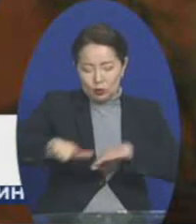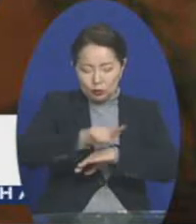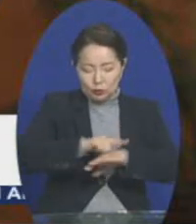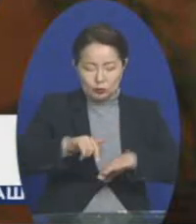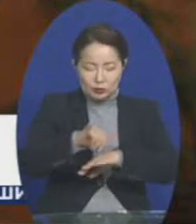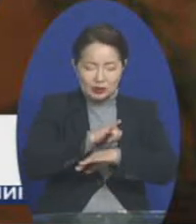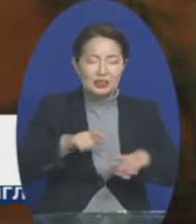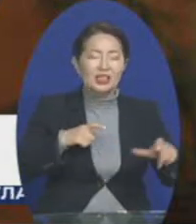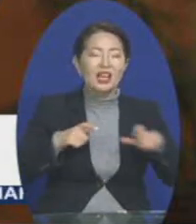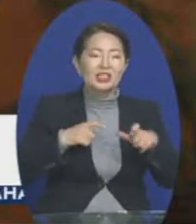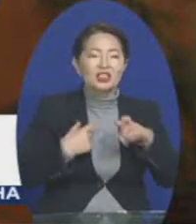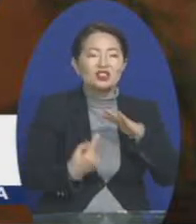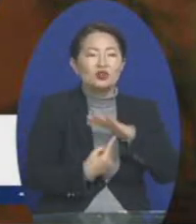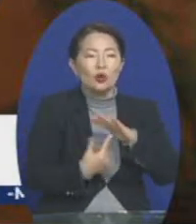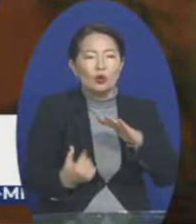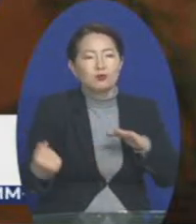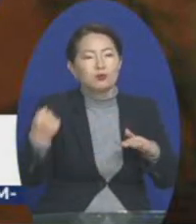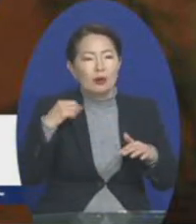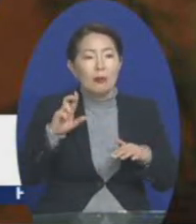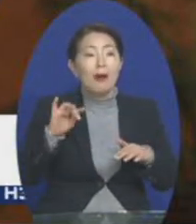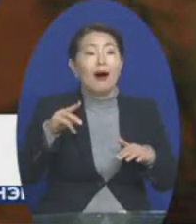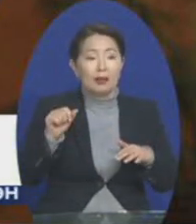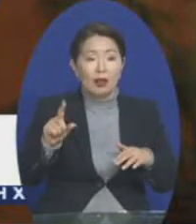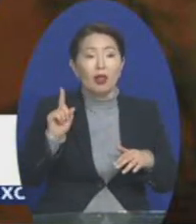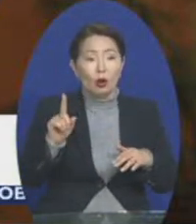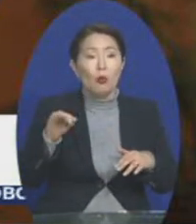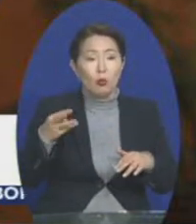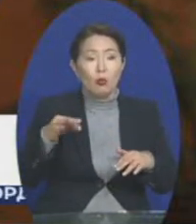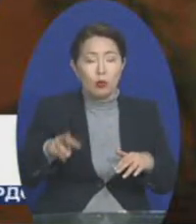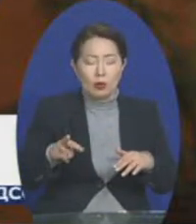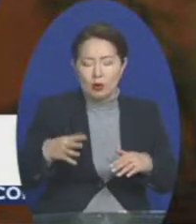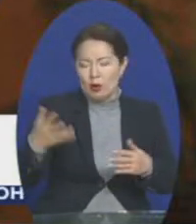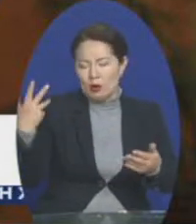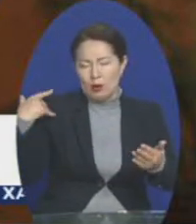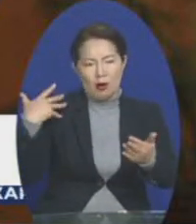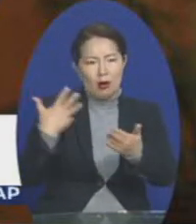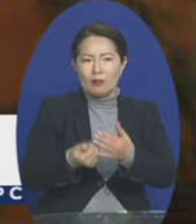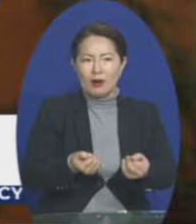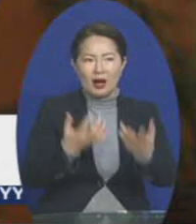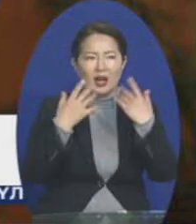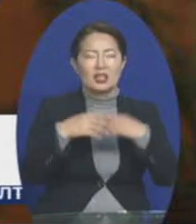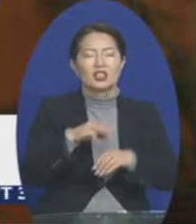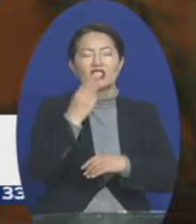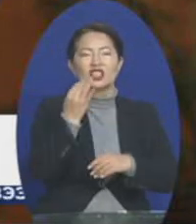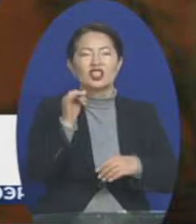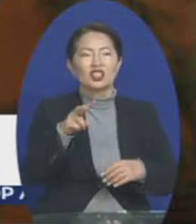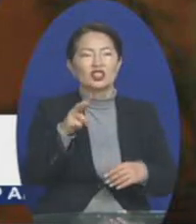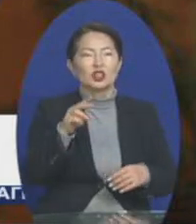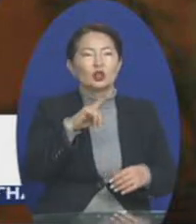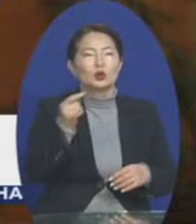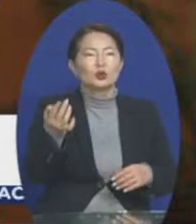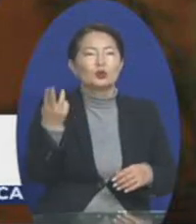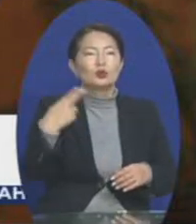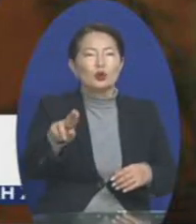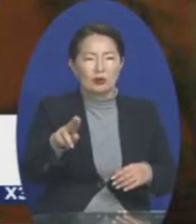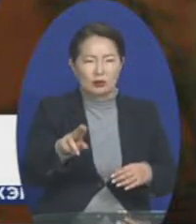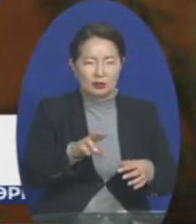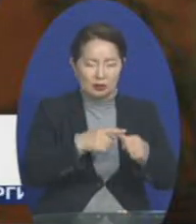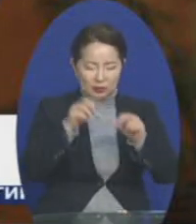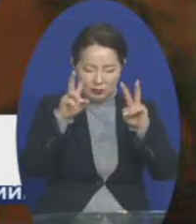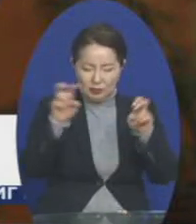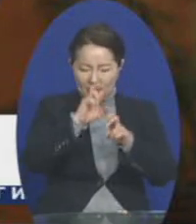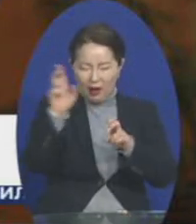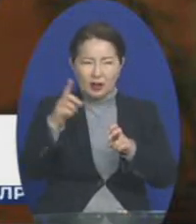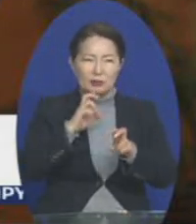засгийн нэг бол тулгуур баг юм. Сүүлийн жилүүдэд тохиогоогүй шилэн зууд хэмээх байгалийн давагдсгүй хүчин зүйлтэй